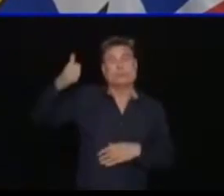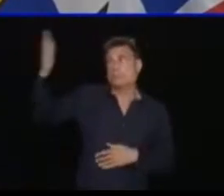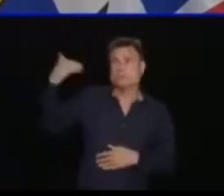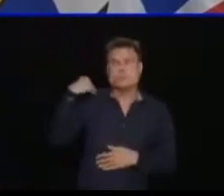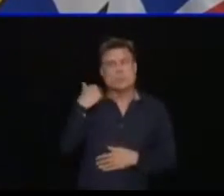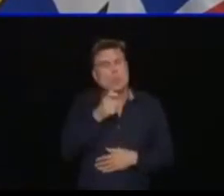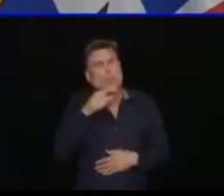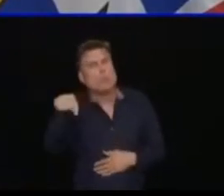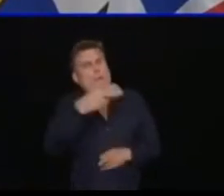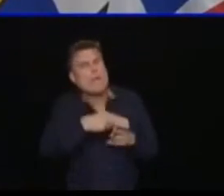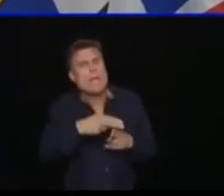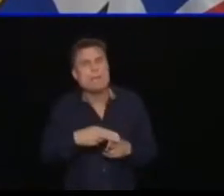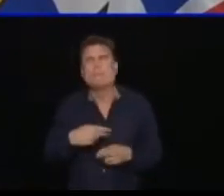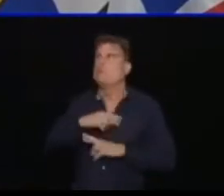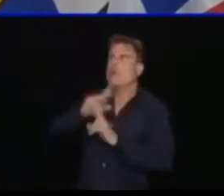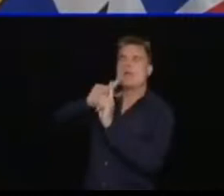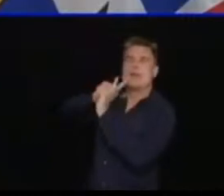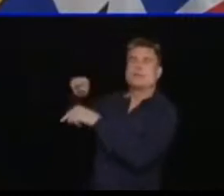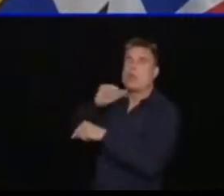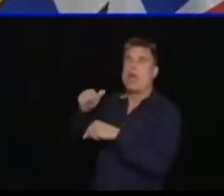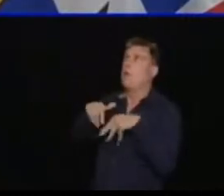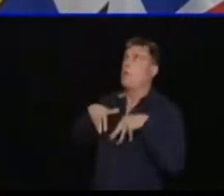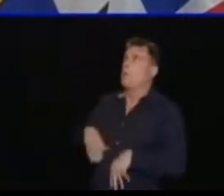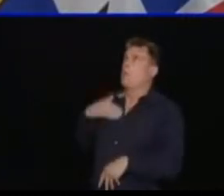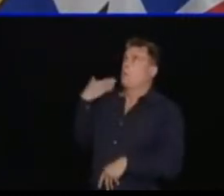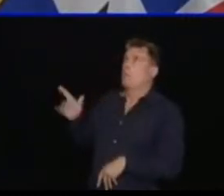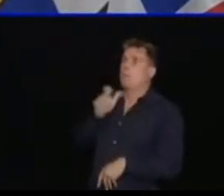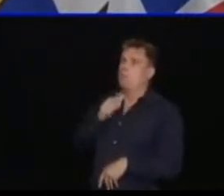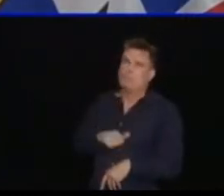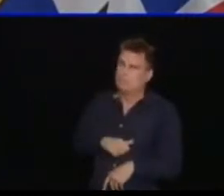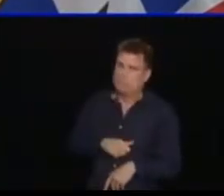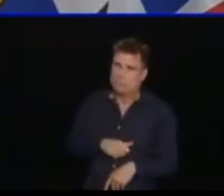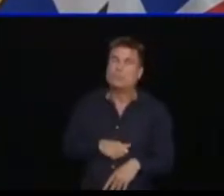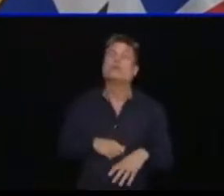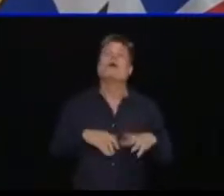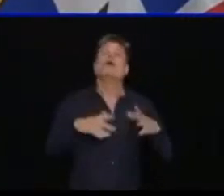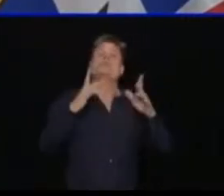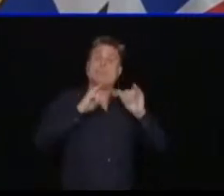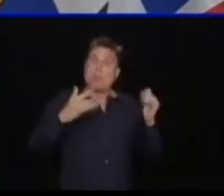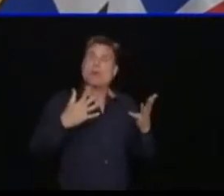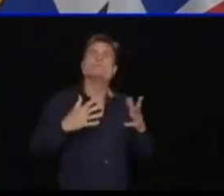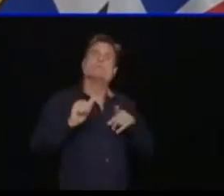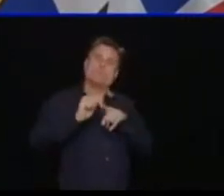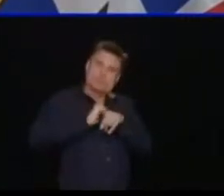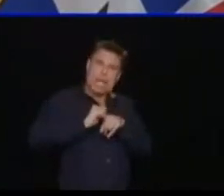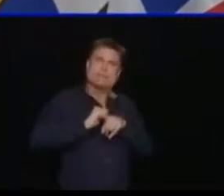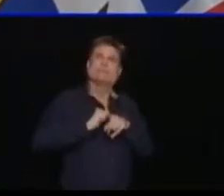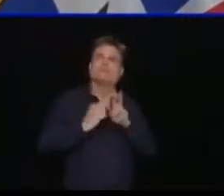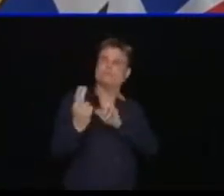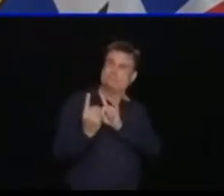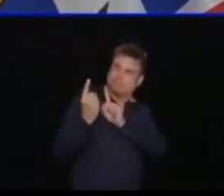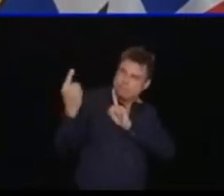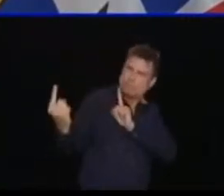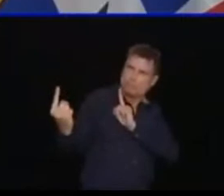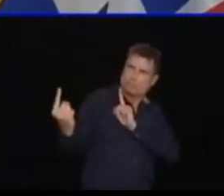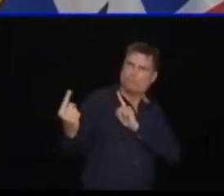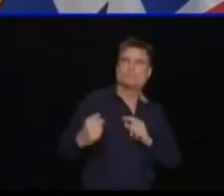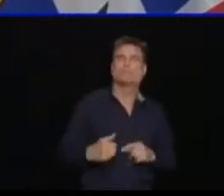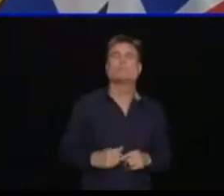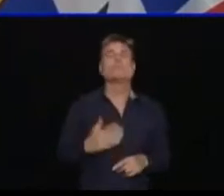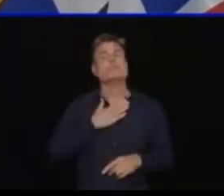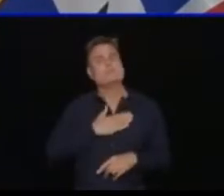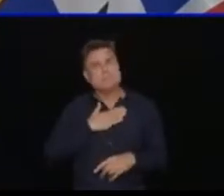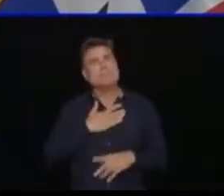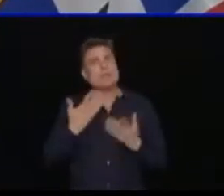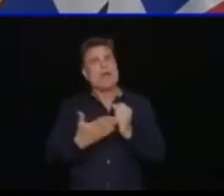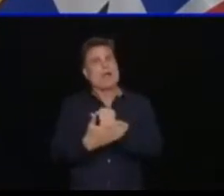这个 have 夏 had 天，同 over 时 the 又是 last few 安 months. 全。那么 Help 在接 us 下来的 spread the 2-3个月 message 里 to 边，我们还 socialize 会 safely 这样能够 so 安 we 全的 can 享 keep 受。 COVID-19 所以